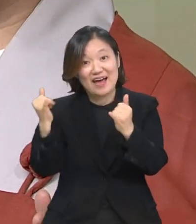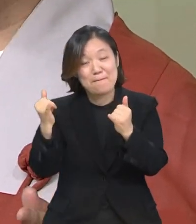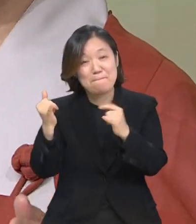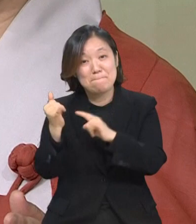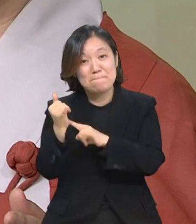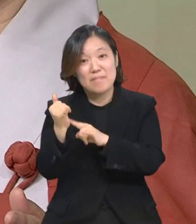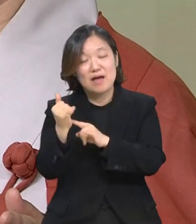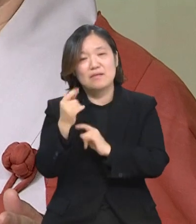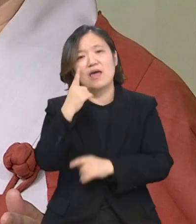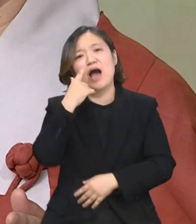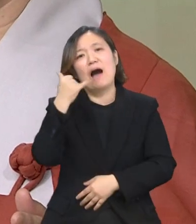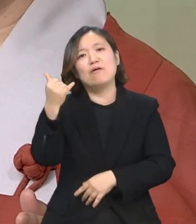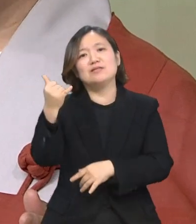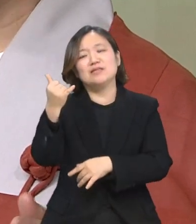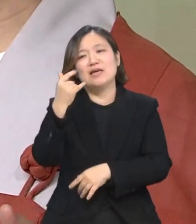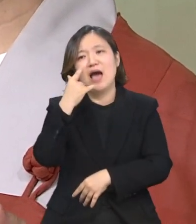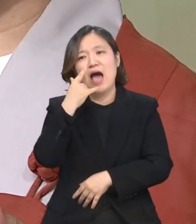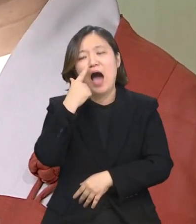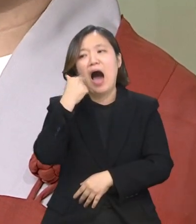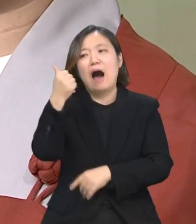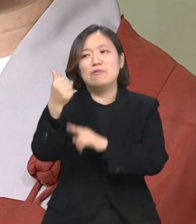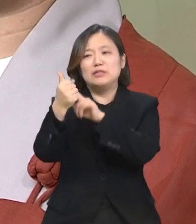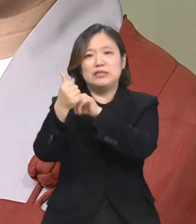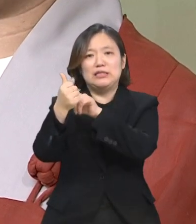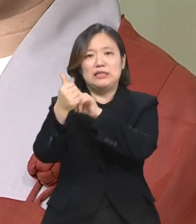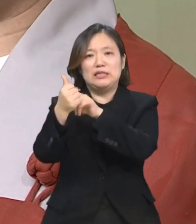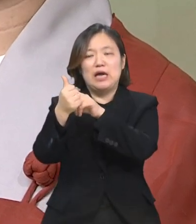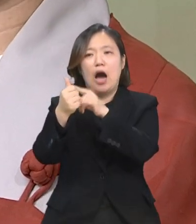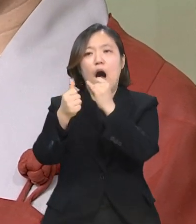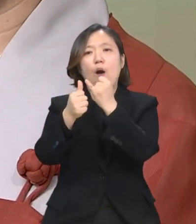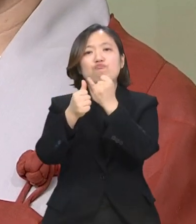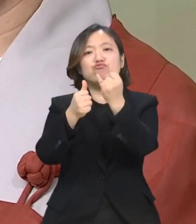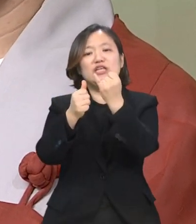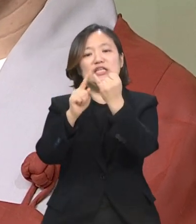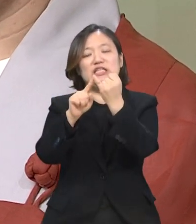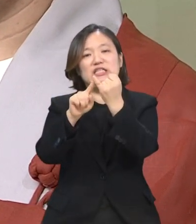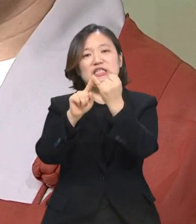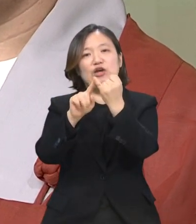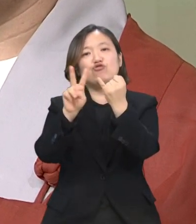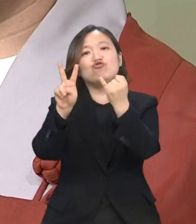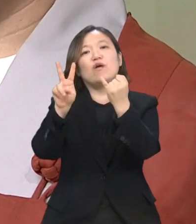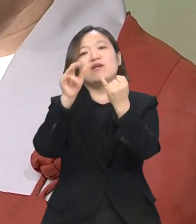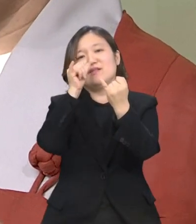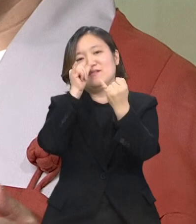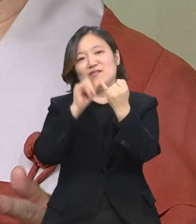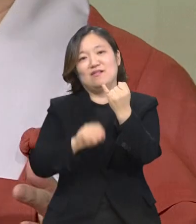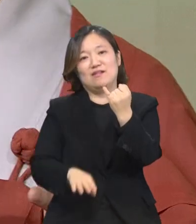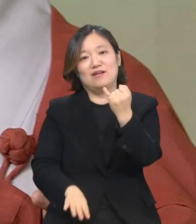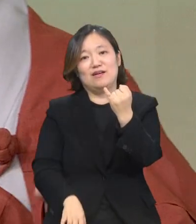막 마누라가 두 명 있었대요 부인이 두 명 있었답니다 와이프가 그래서